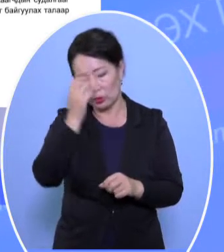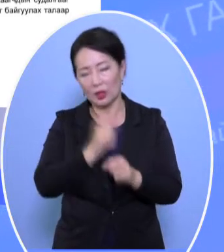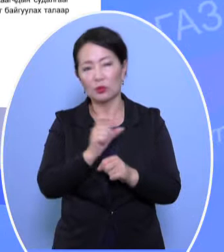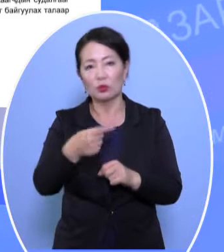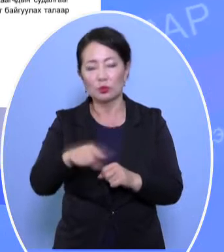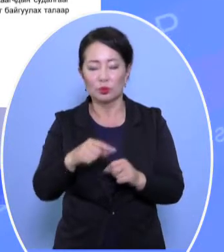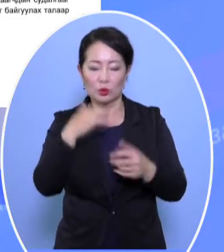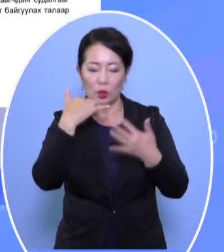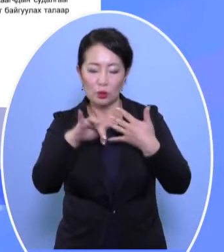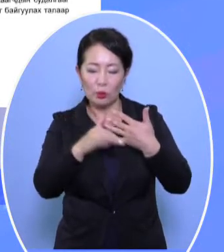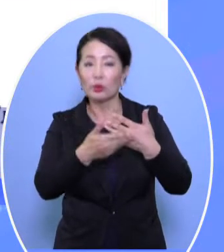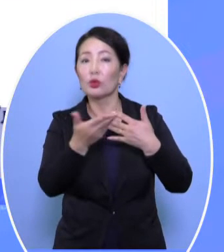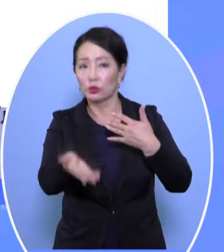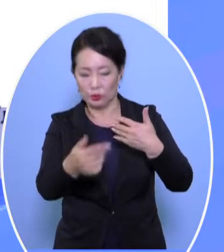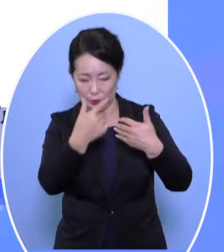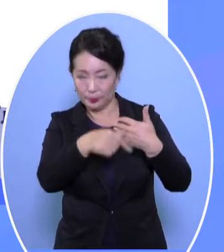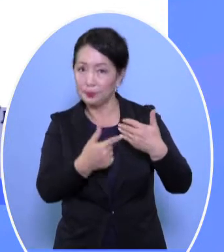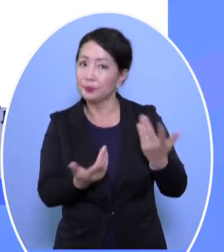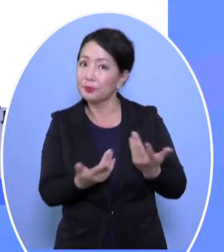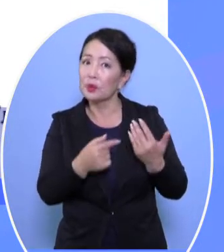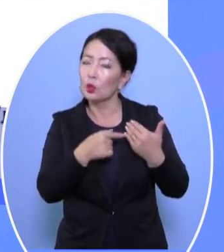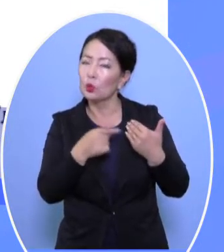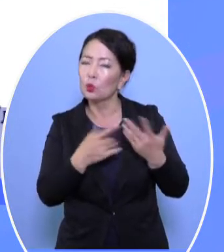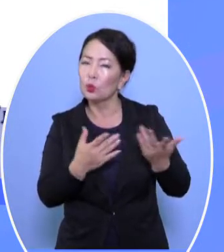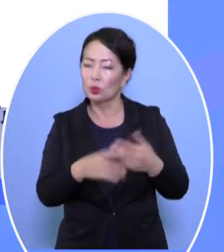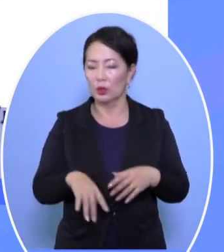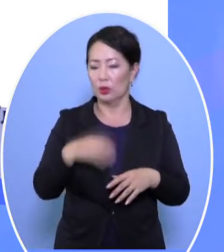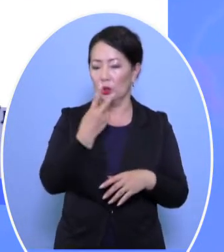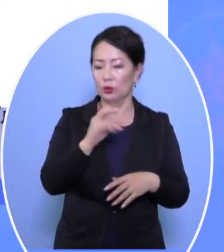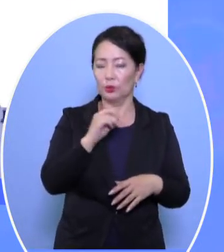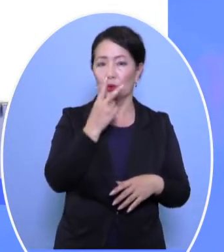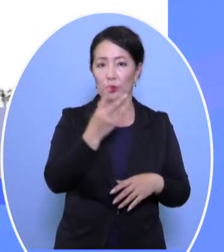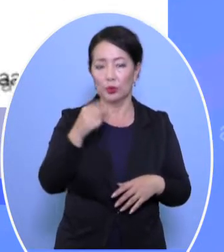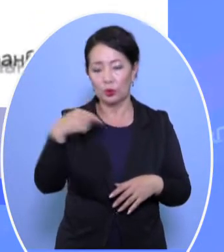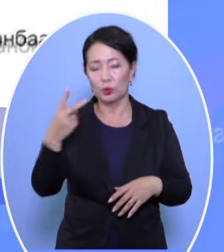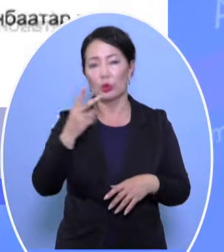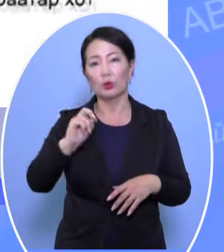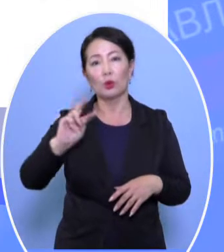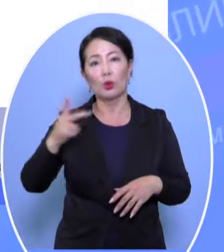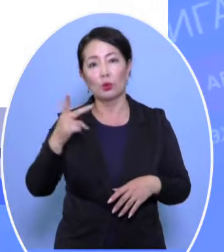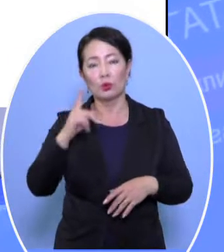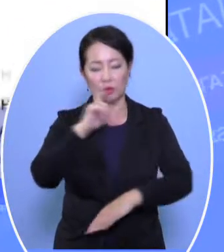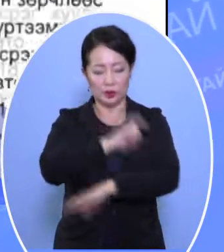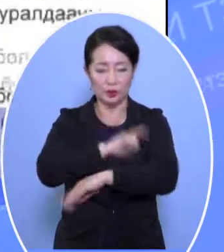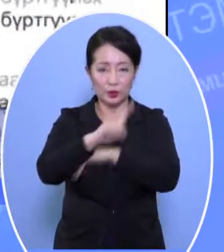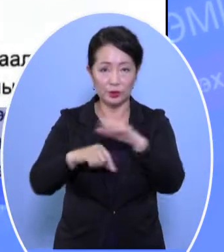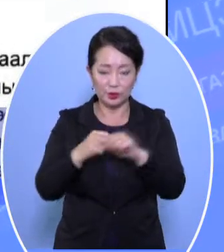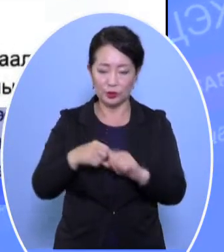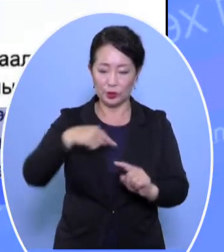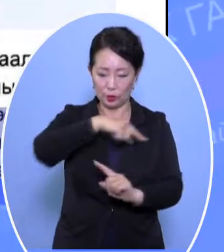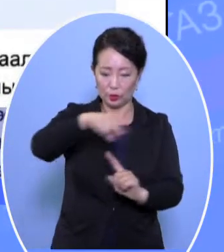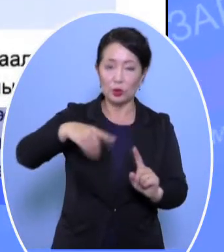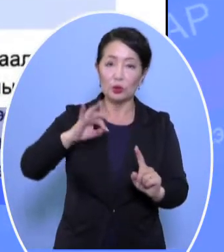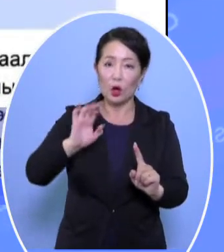хаагчдад дараах зөвлөмжийг гаргав. Тус зөвлөмжөд 2022-оос 2023 оны хичээлийн жилд за хамрын сургах тойргийн